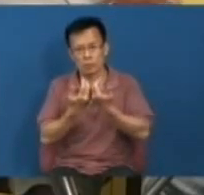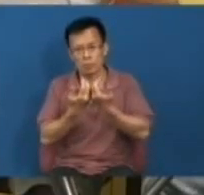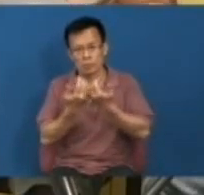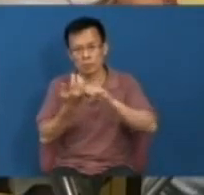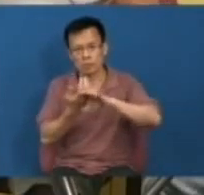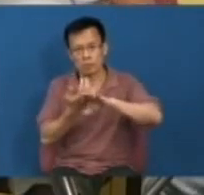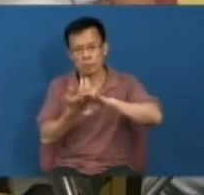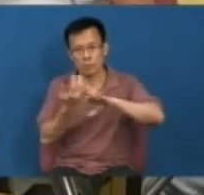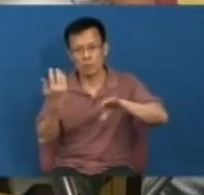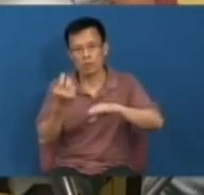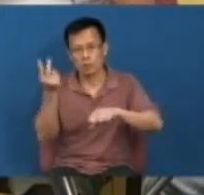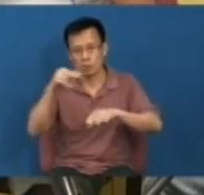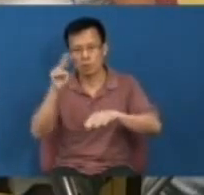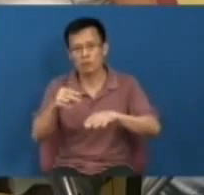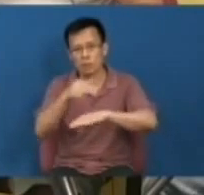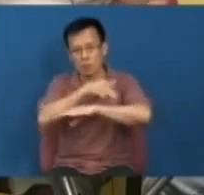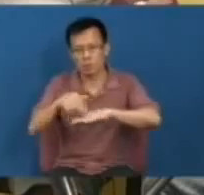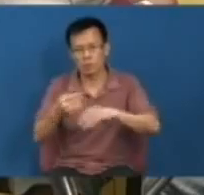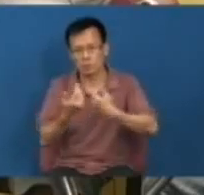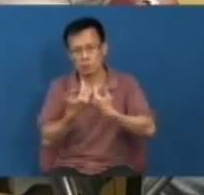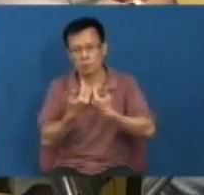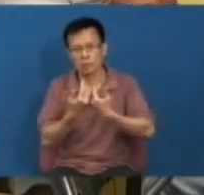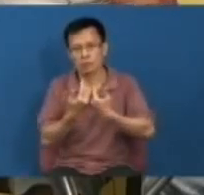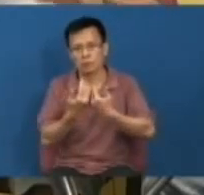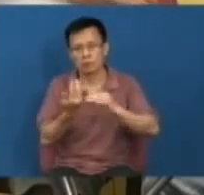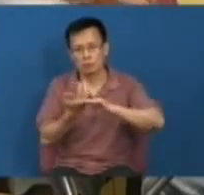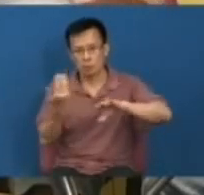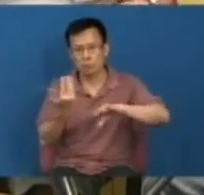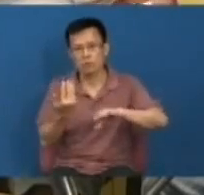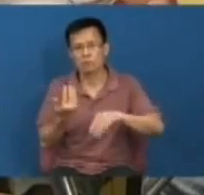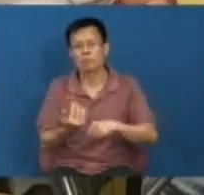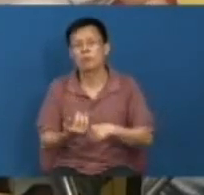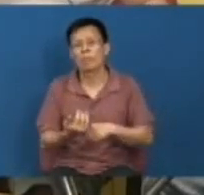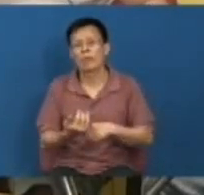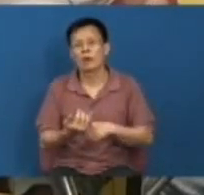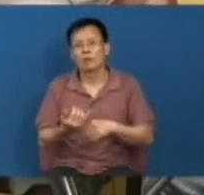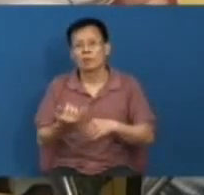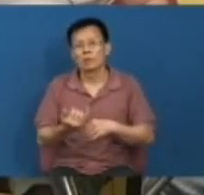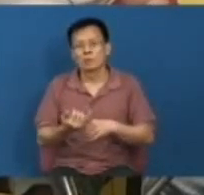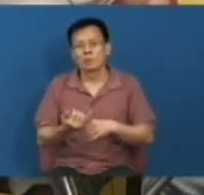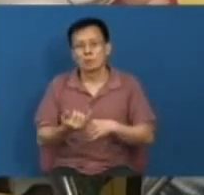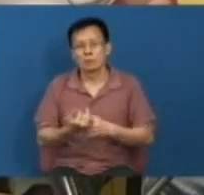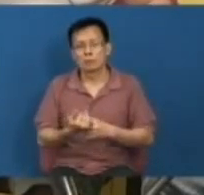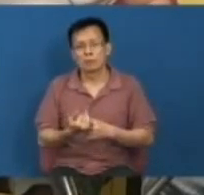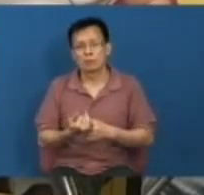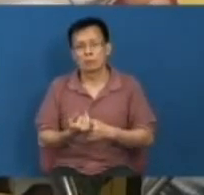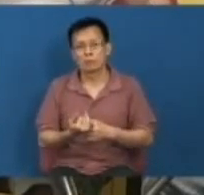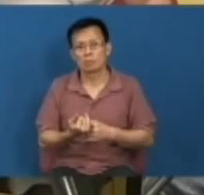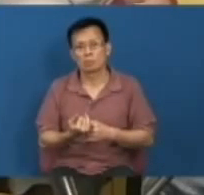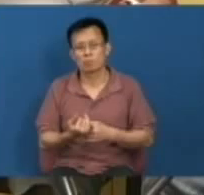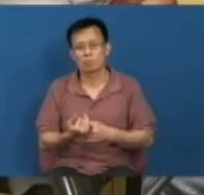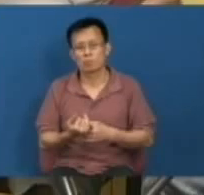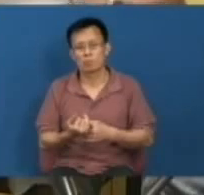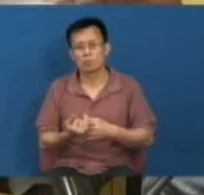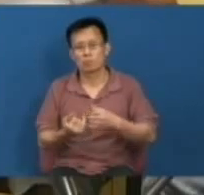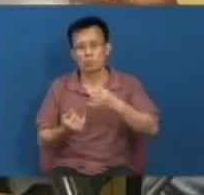就係6,700元一尺。 係， 所以 3,000啊， 6,700元一尺。 係， 佢哋俾咗我哋噶啦，佢哋嘅評估。所以